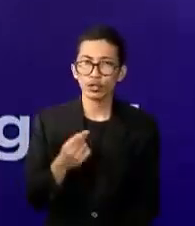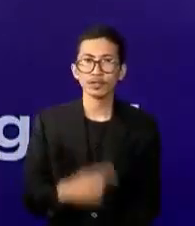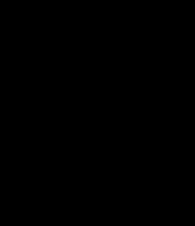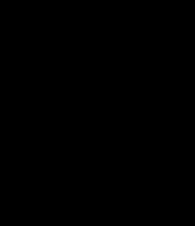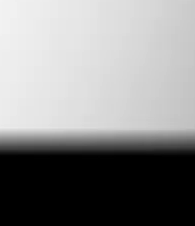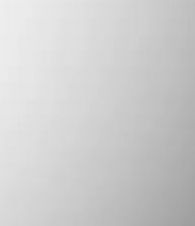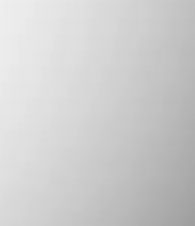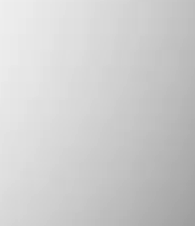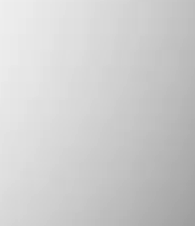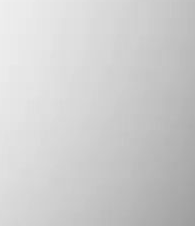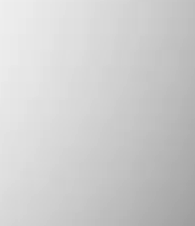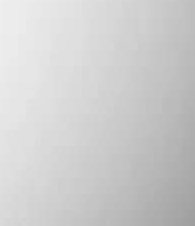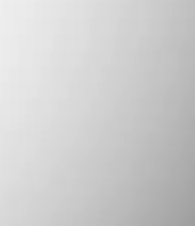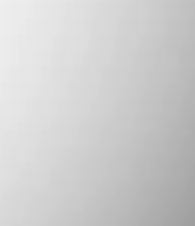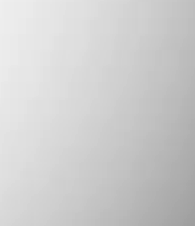ya